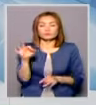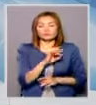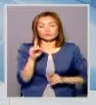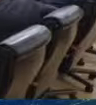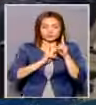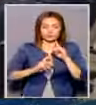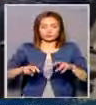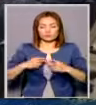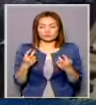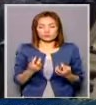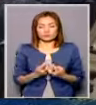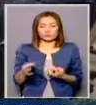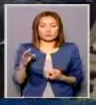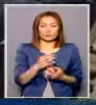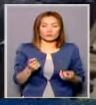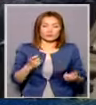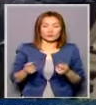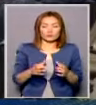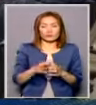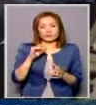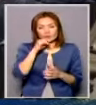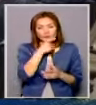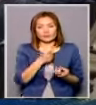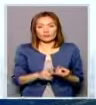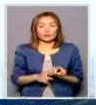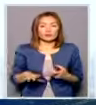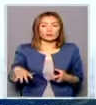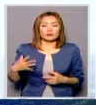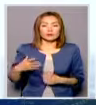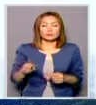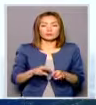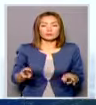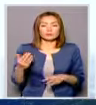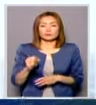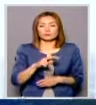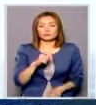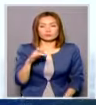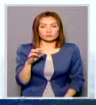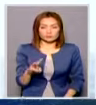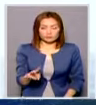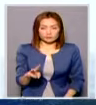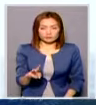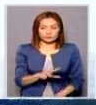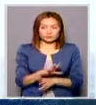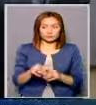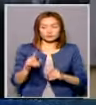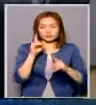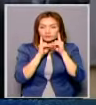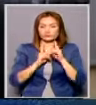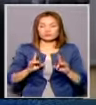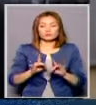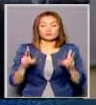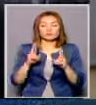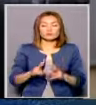на заседании комиссии по демонополизации экономики под председательством премьер-министра алихана смаилова на совещании где